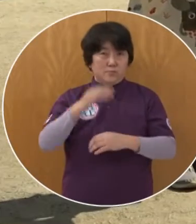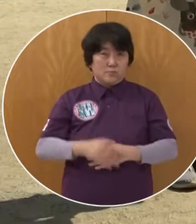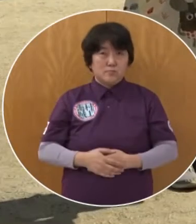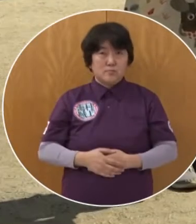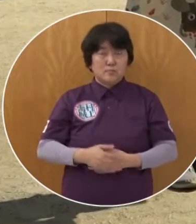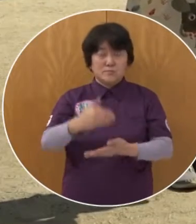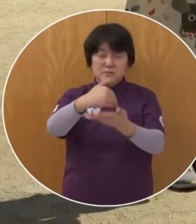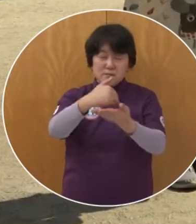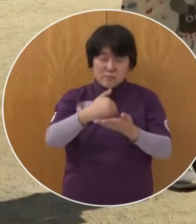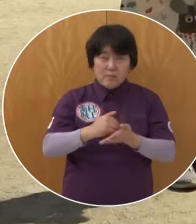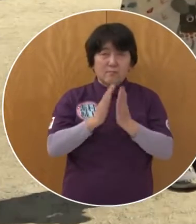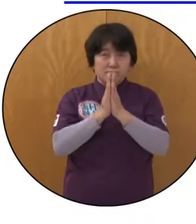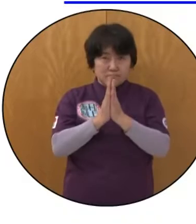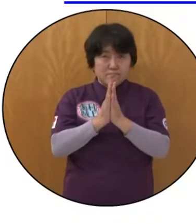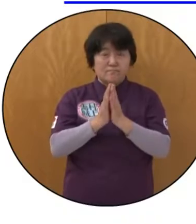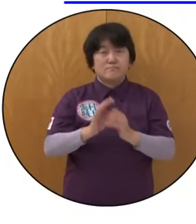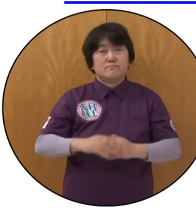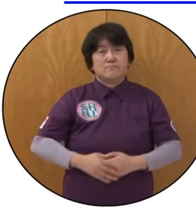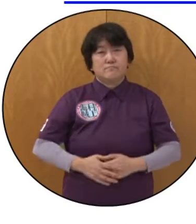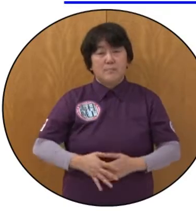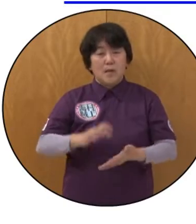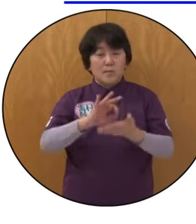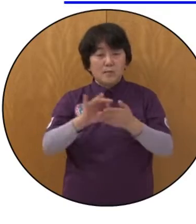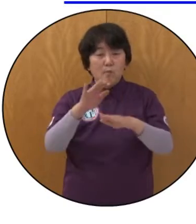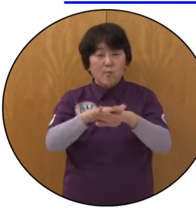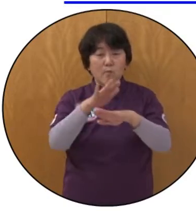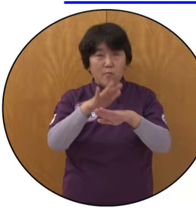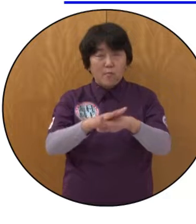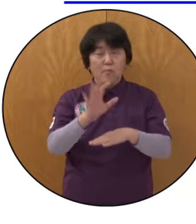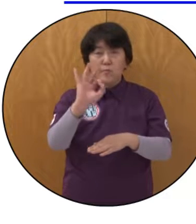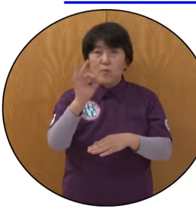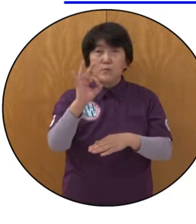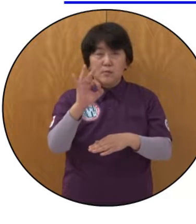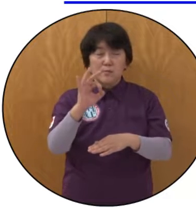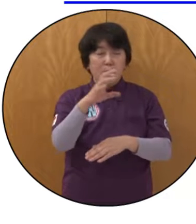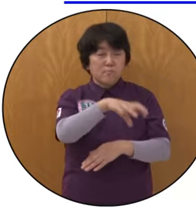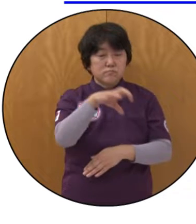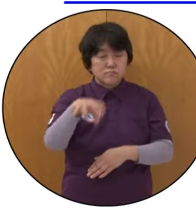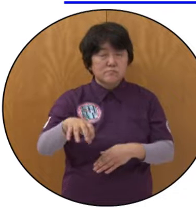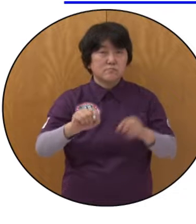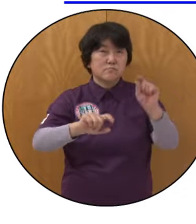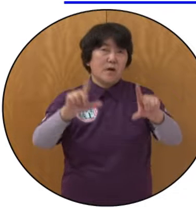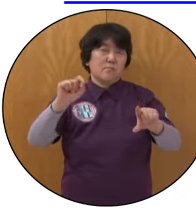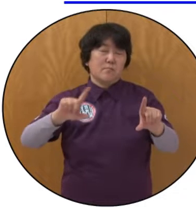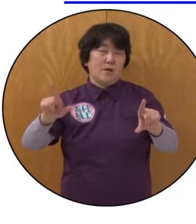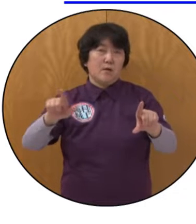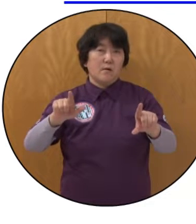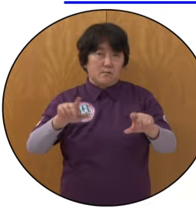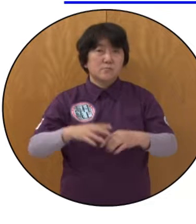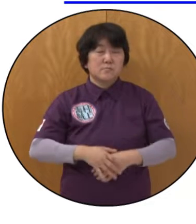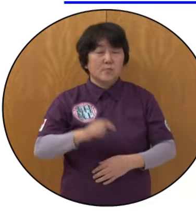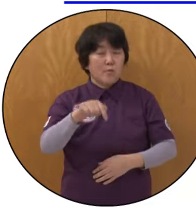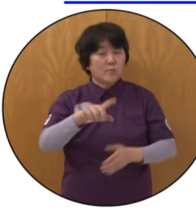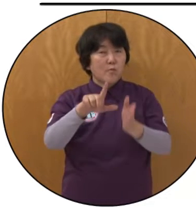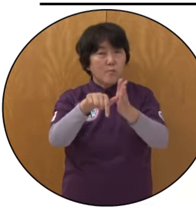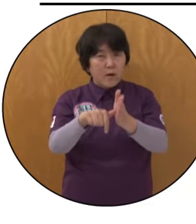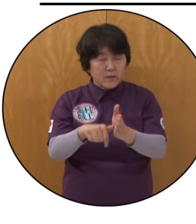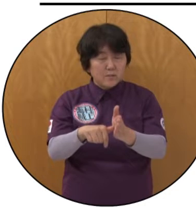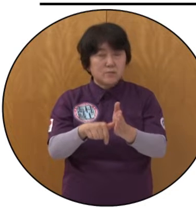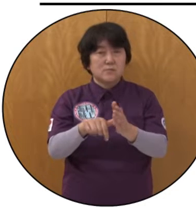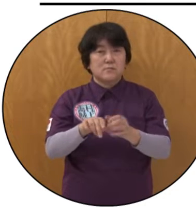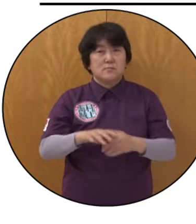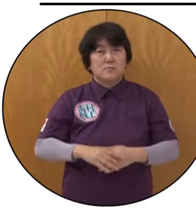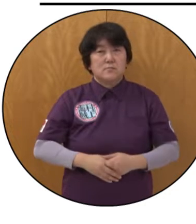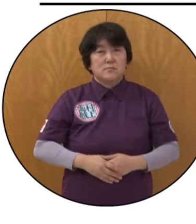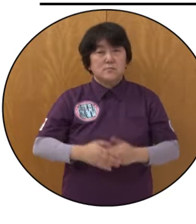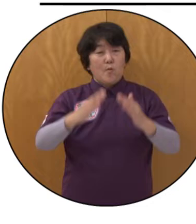います。説明をお願いいたします。 利用方法や料金は園によって異なりますが、しまなみの森認定こども